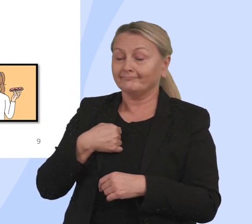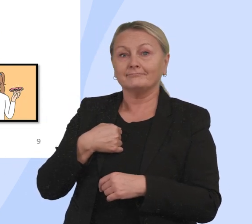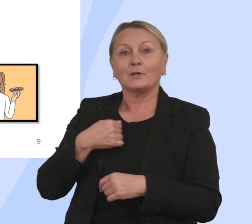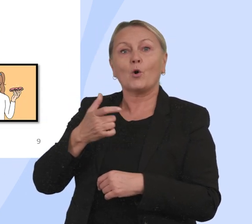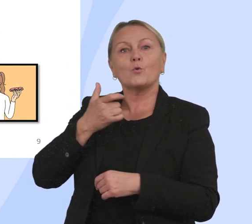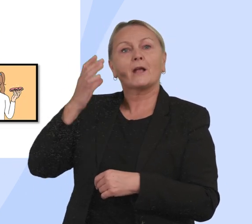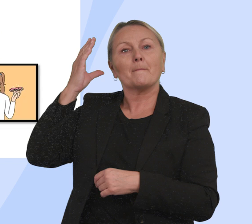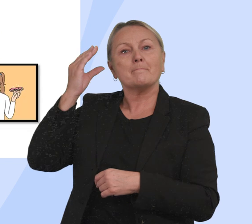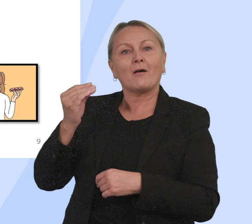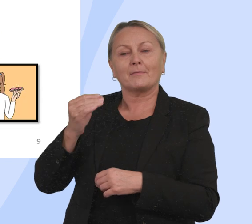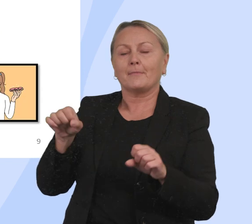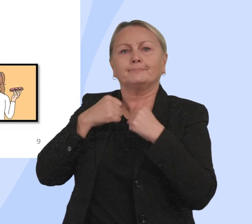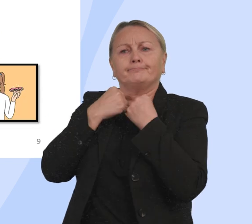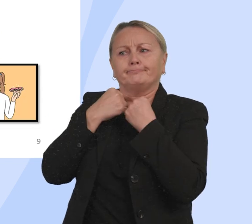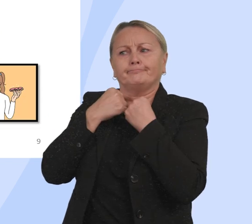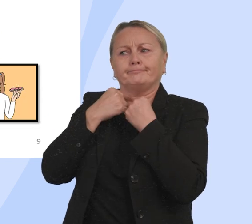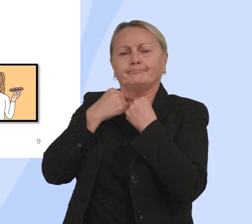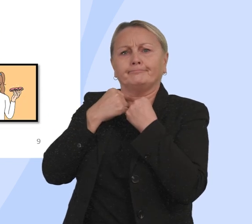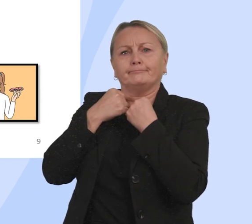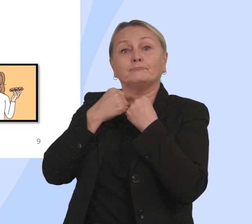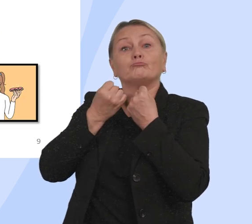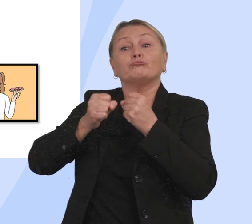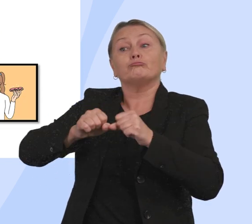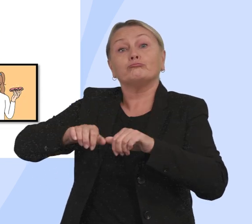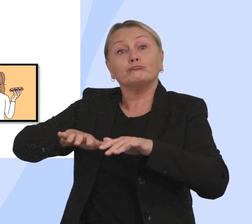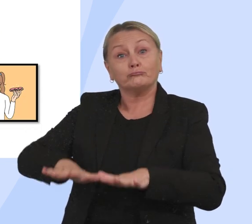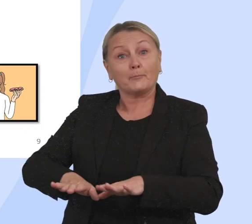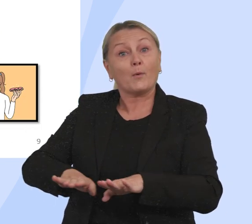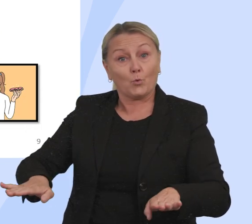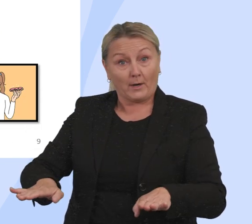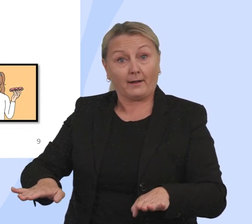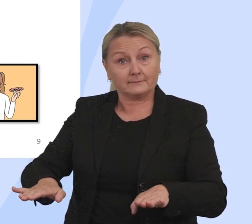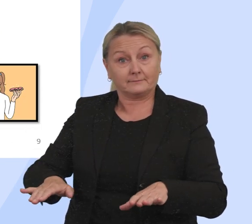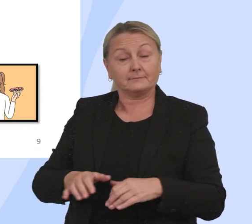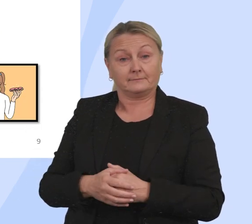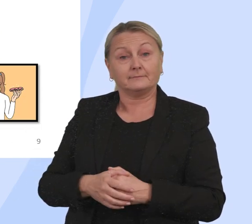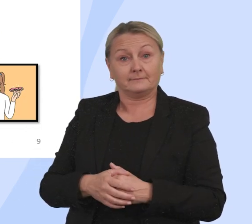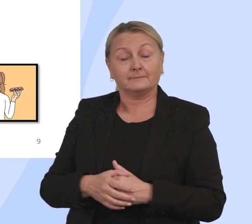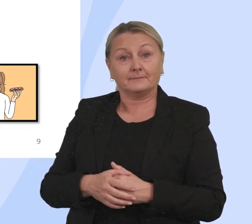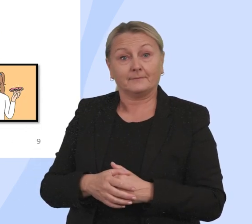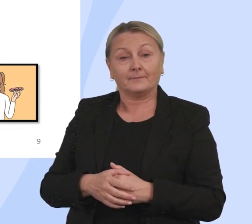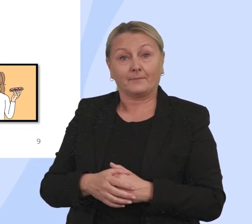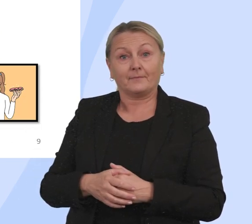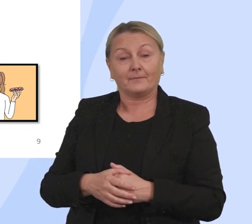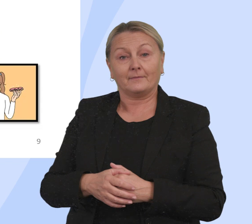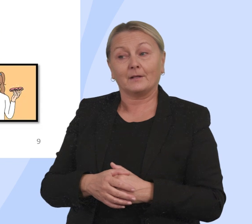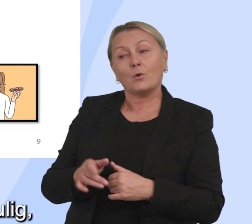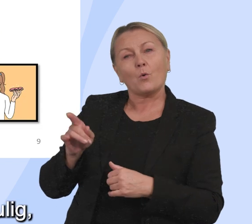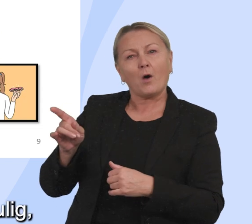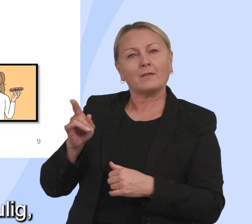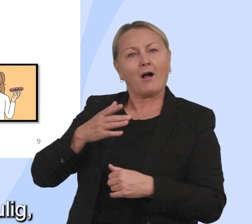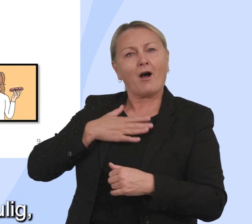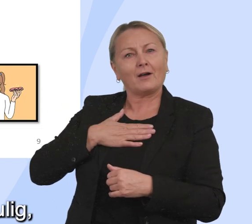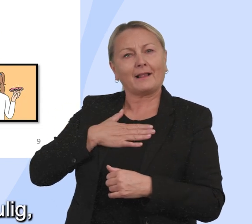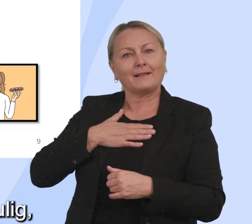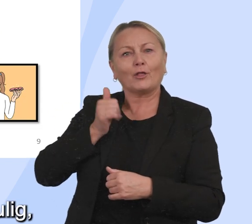hagen, han har så fået hænderne helt ned på bordet, og han har en kastanje i hånden. Og det